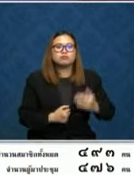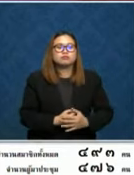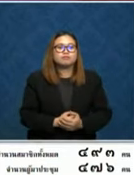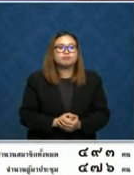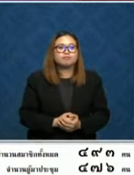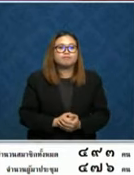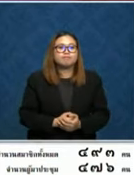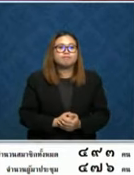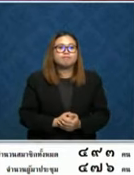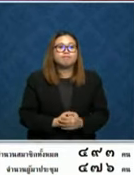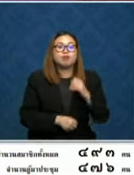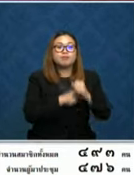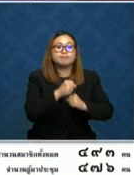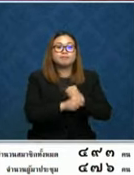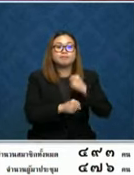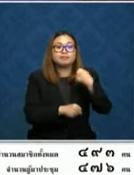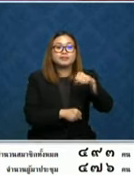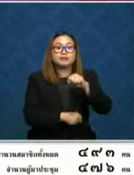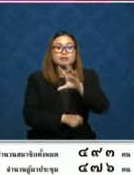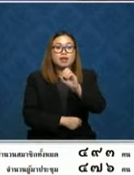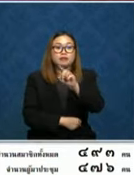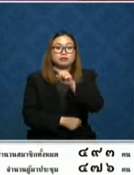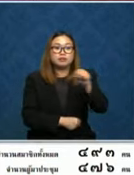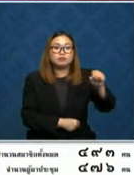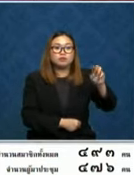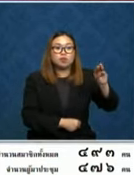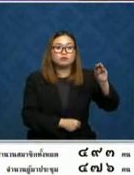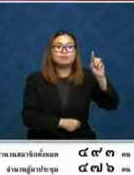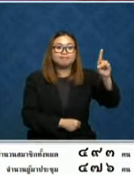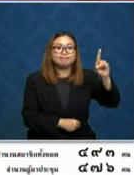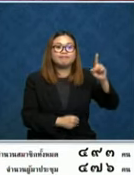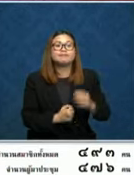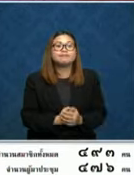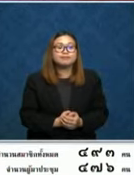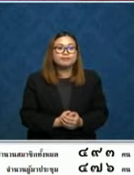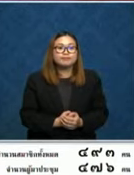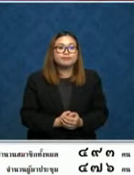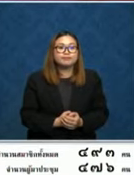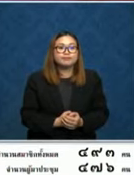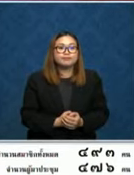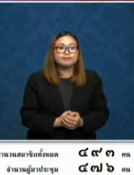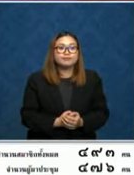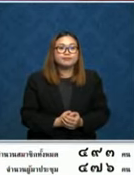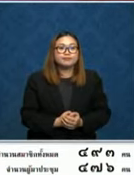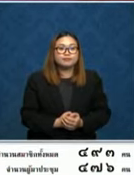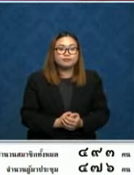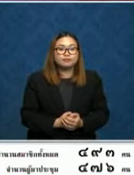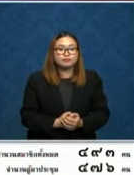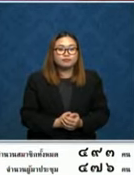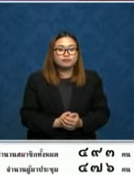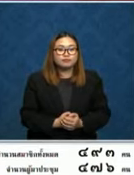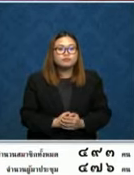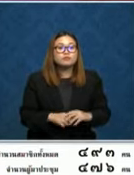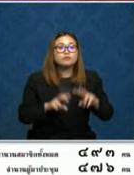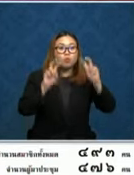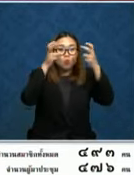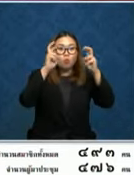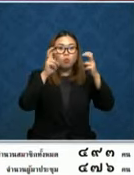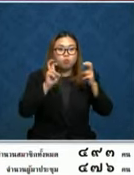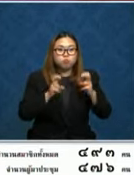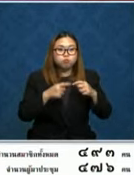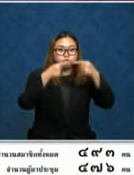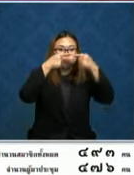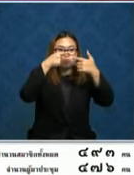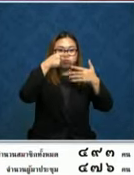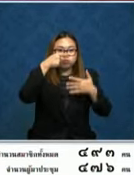ระยะเวลา10ปีตั้งแต่ปี51ถึงปี61นะครับก็จะมีจำนวนเรื่องเนี่ยนะครับ12เรื่องนะครับเพิ่มขึ้นมาน